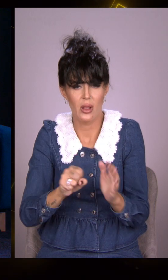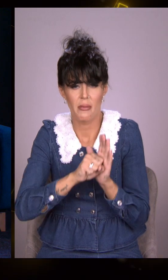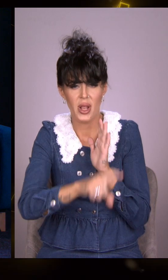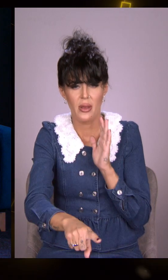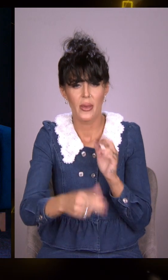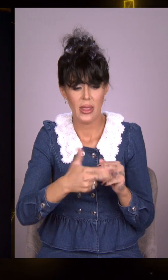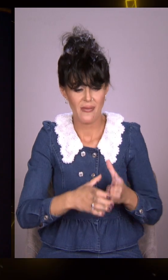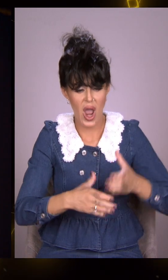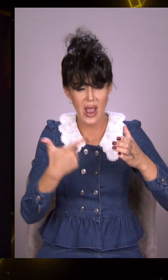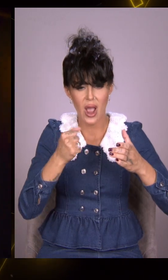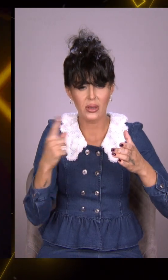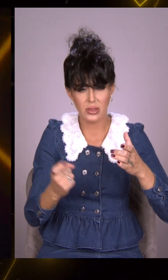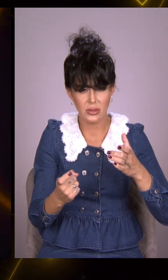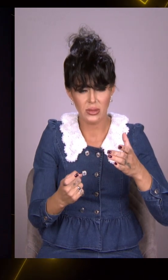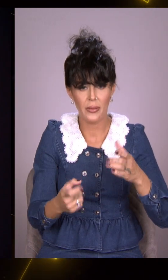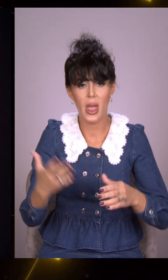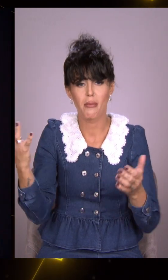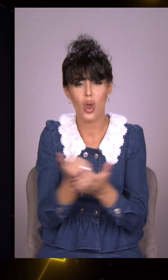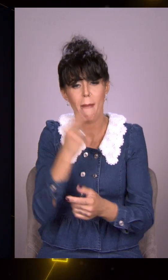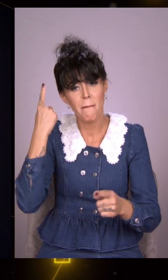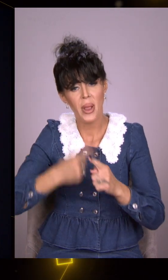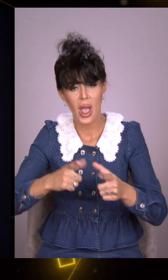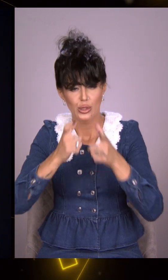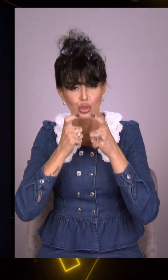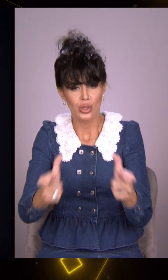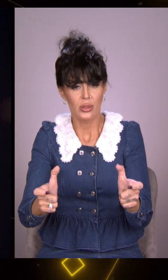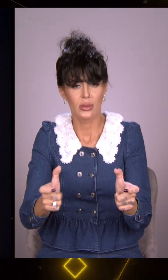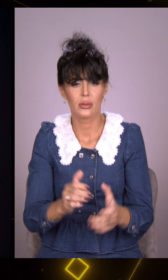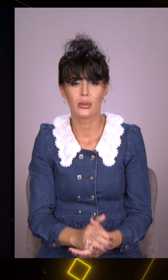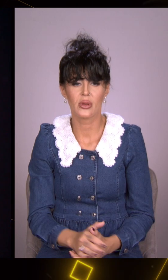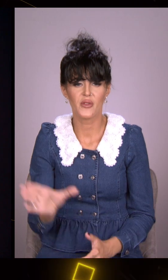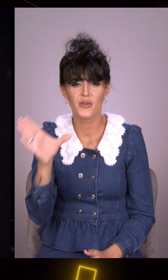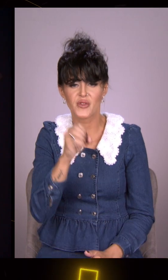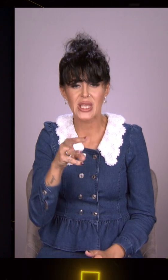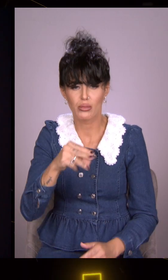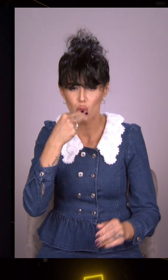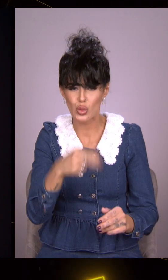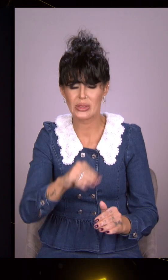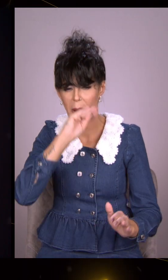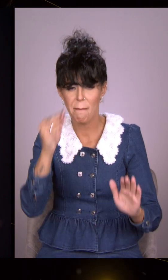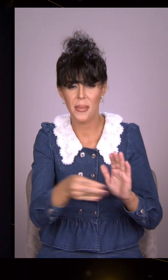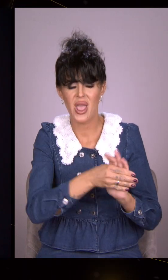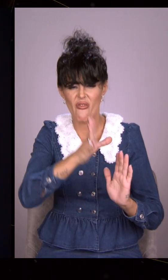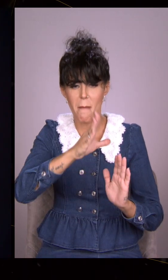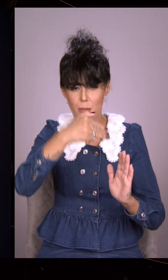балон. Газовий балон. Потім брат кричить, всі в погреб.